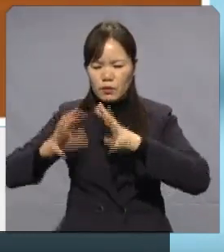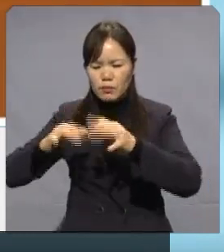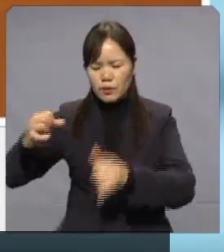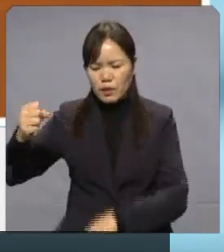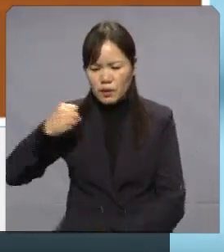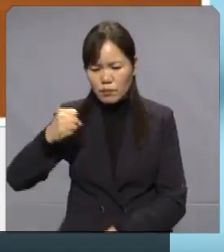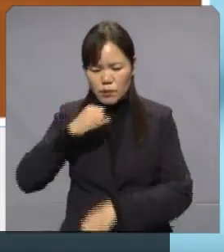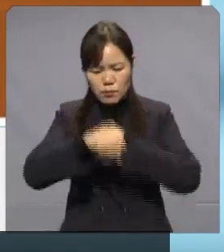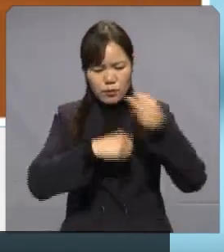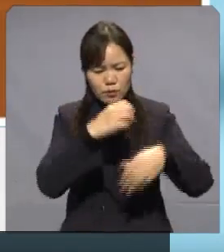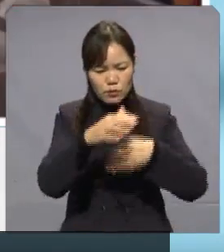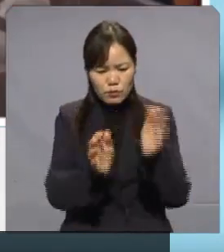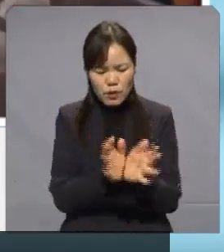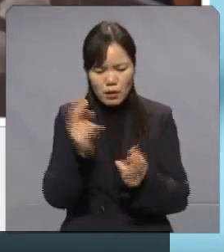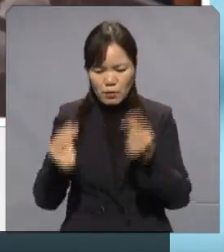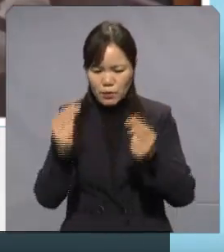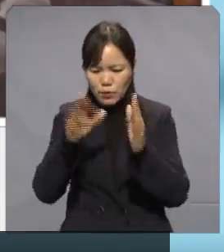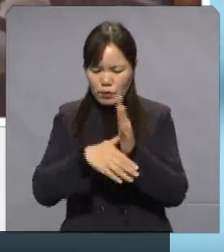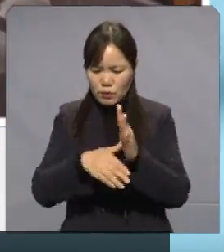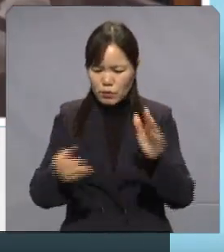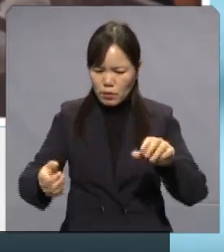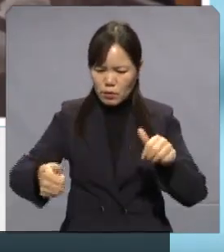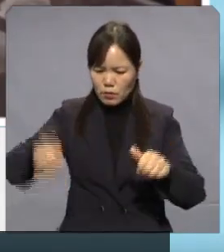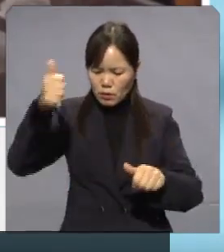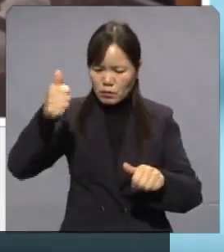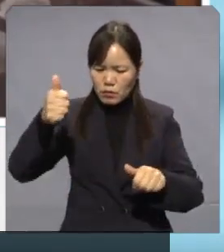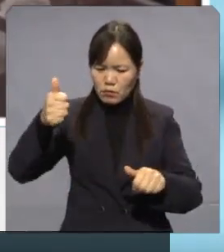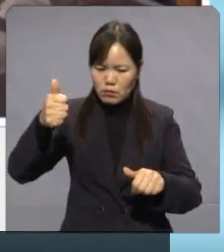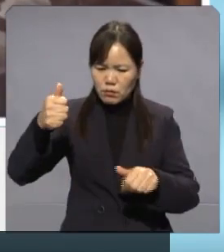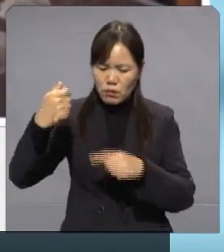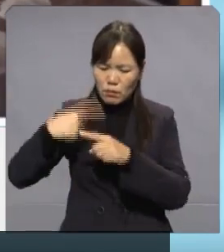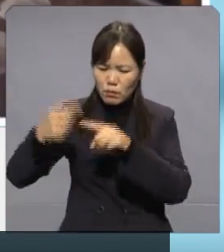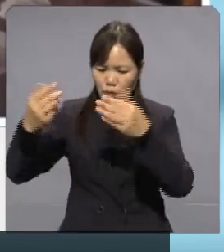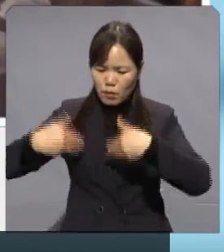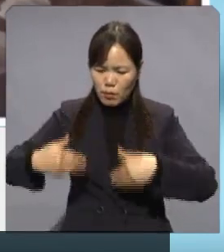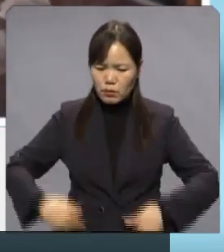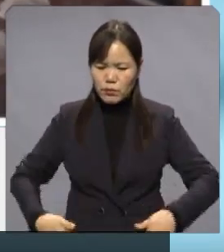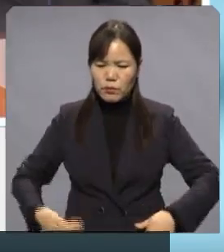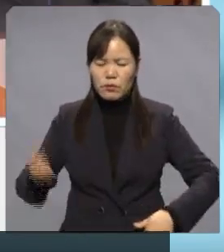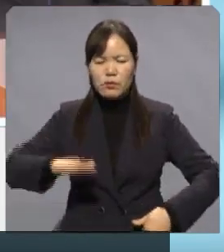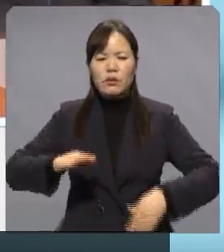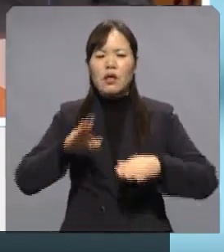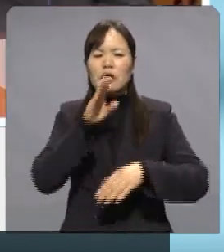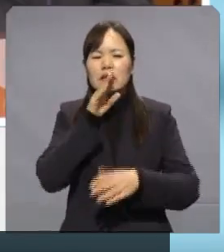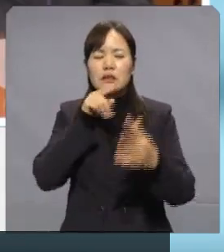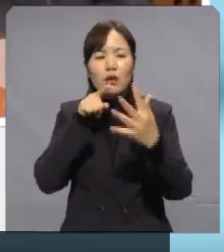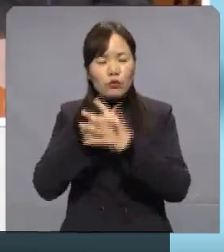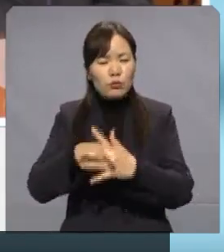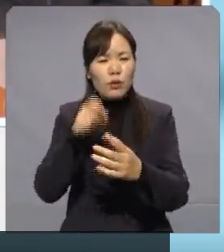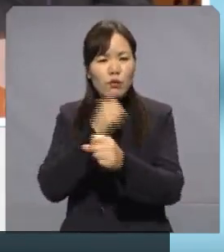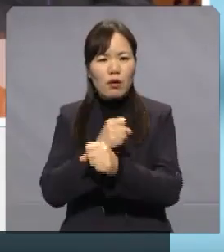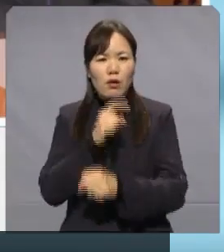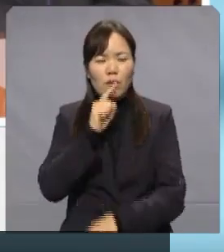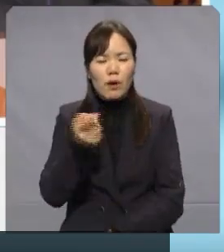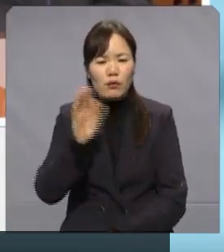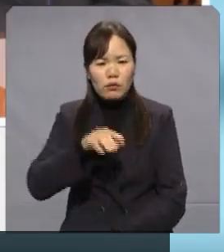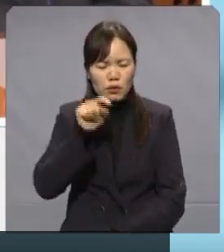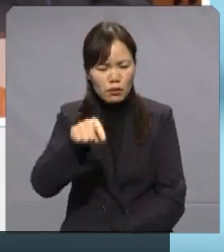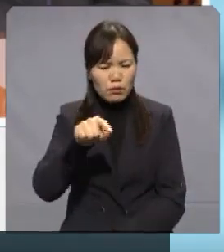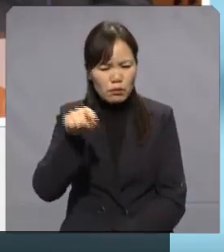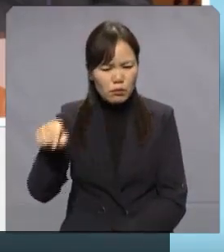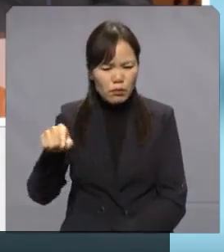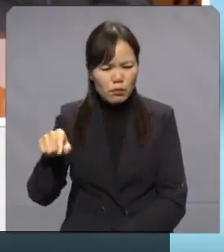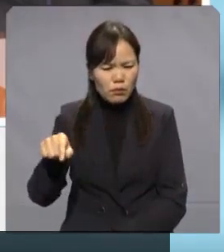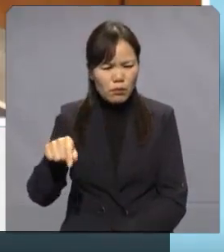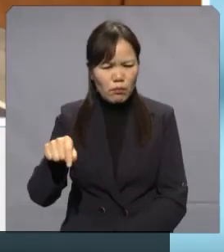비교 후에 뭐 무언가 얻는 것이 소득이 있어야 되는데 그렇지 않고 일반 국민들이 볼 때는 진상 규명을 하라고 했더니 이것저것 해서